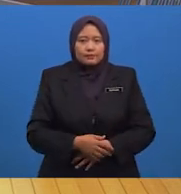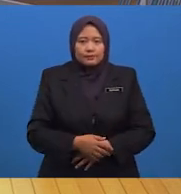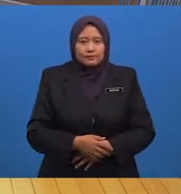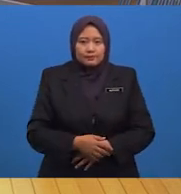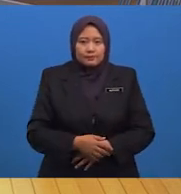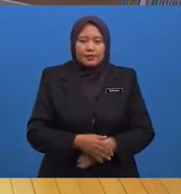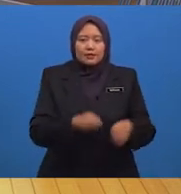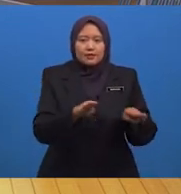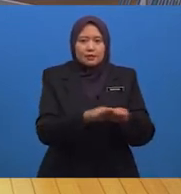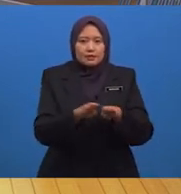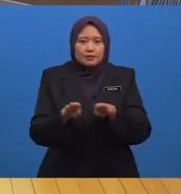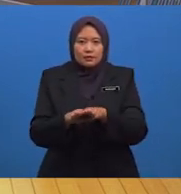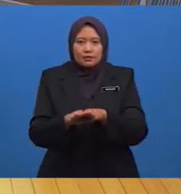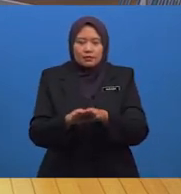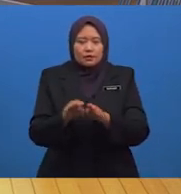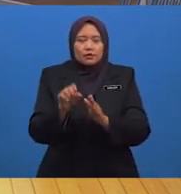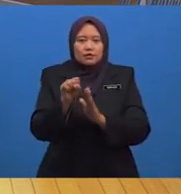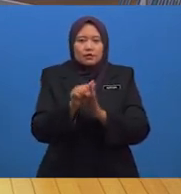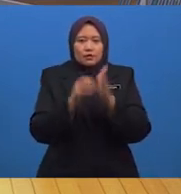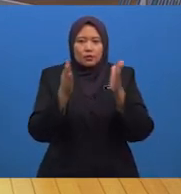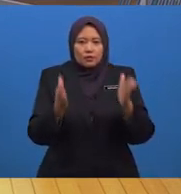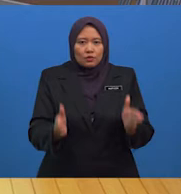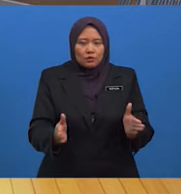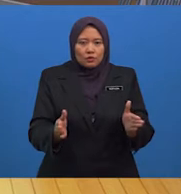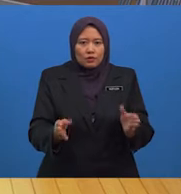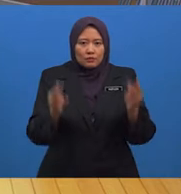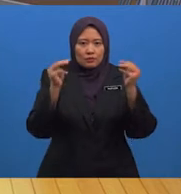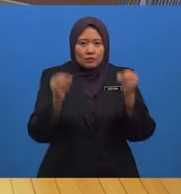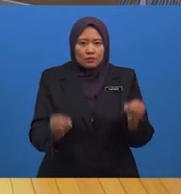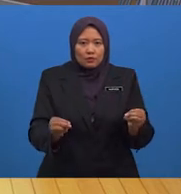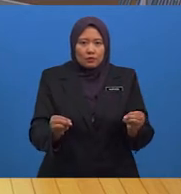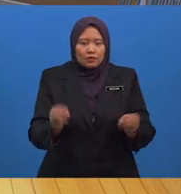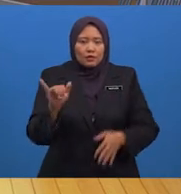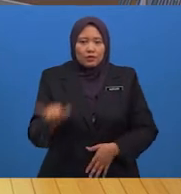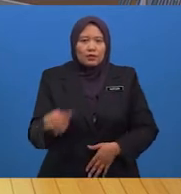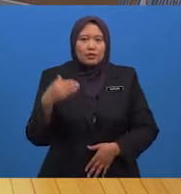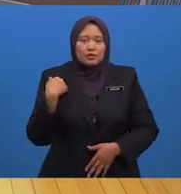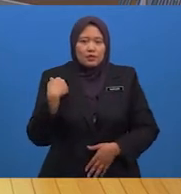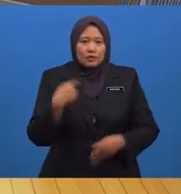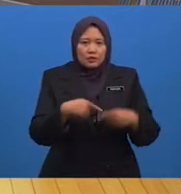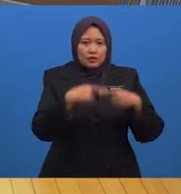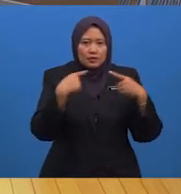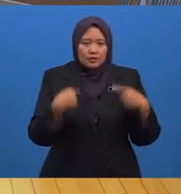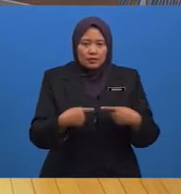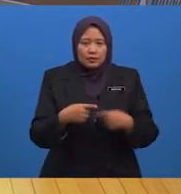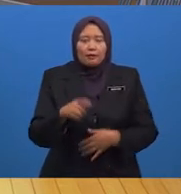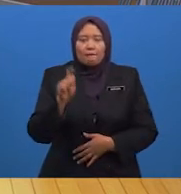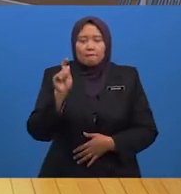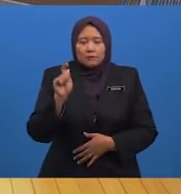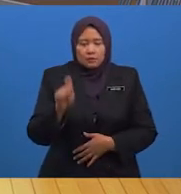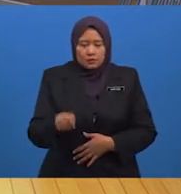Sebagai seorang manusia yang mempunyai hati dan perasaan, kita seharusnya